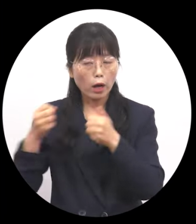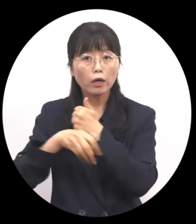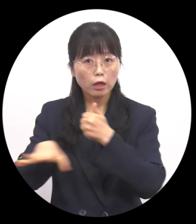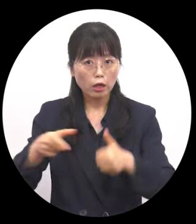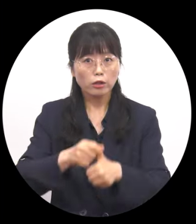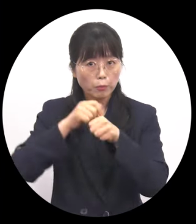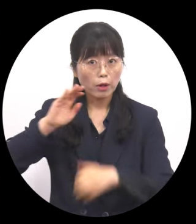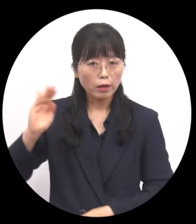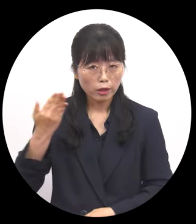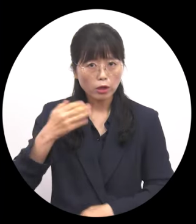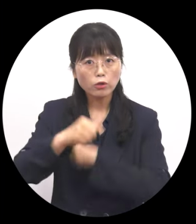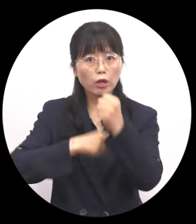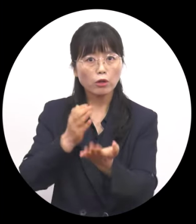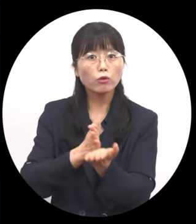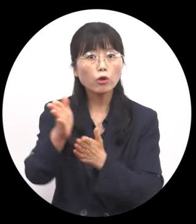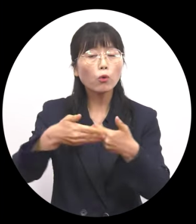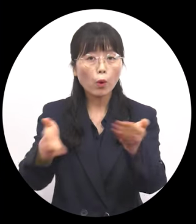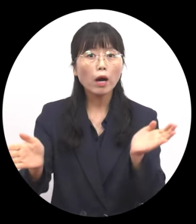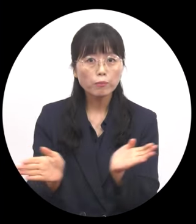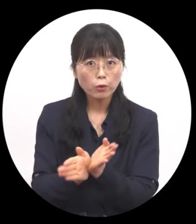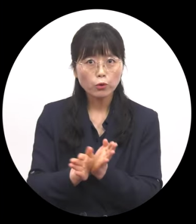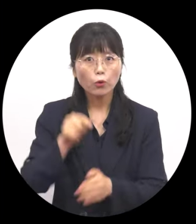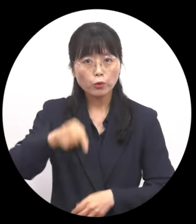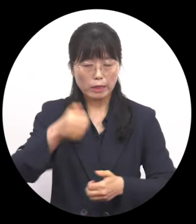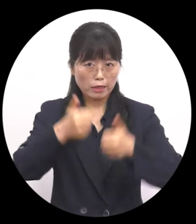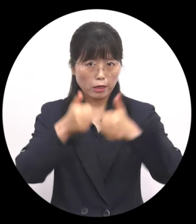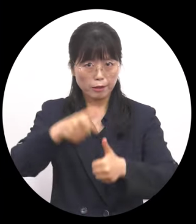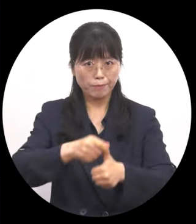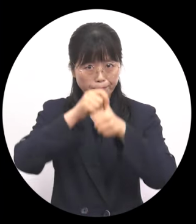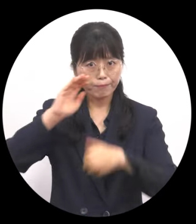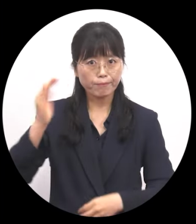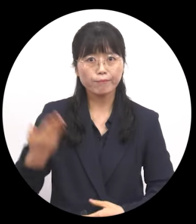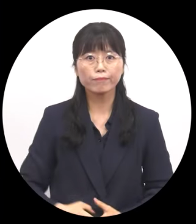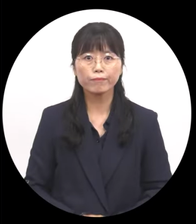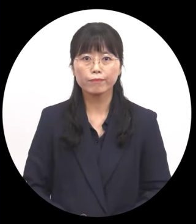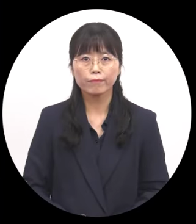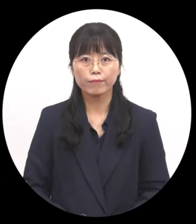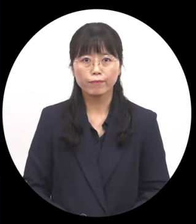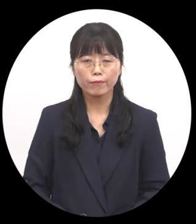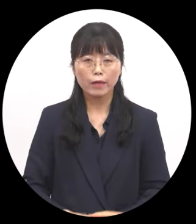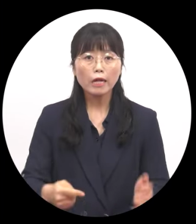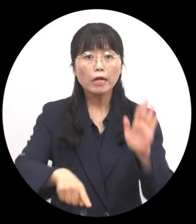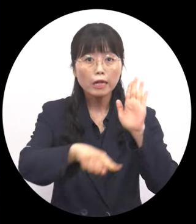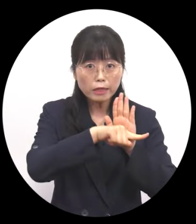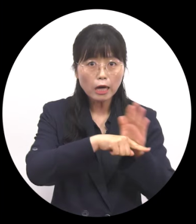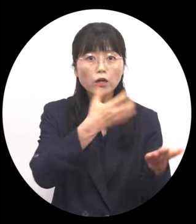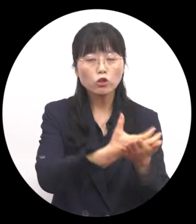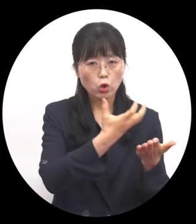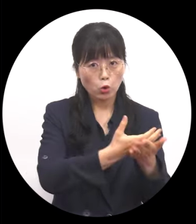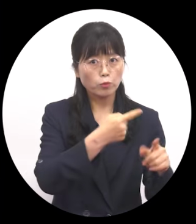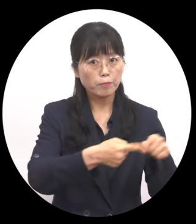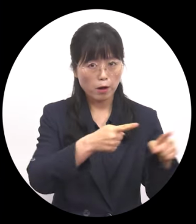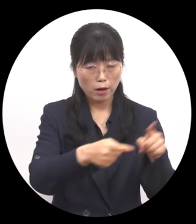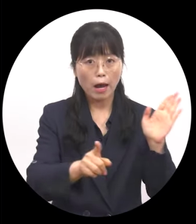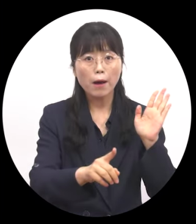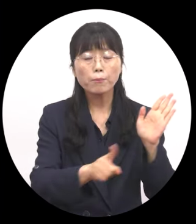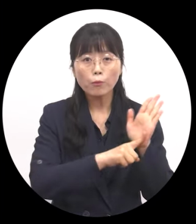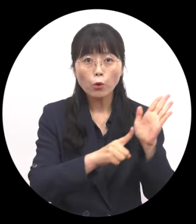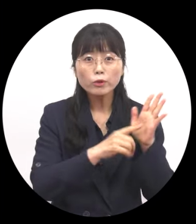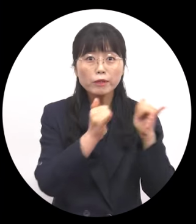선발을 하고 자유전공학부도 이 전형에서 선발합니다. 1단계는 서류평가로 모집